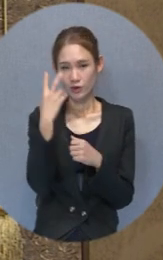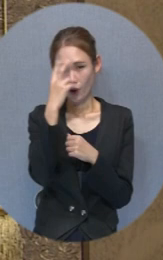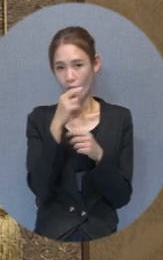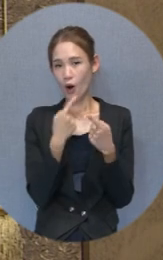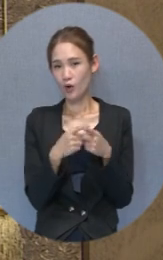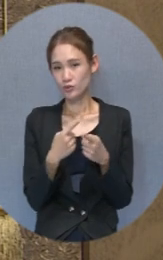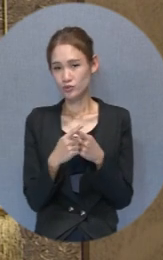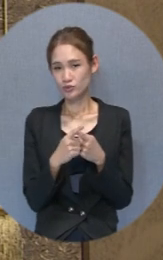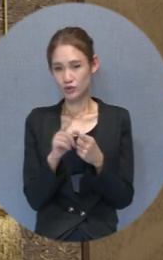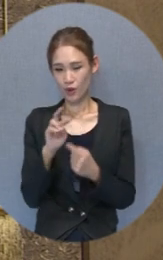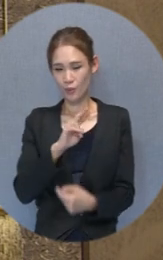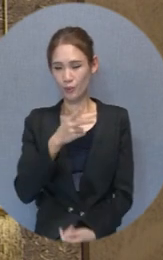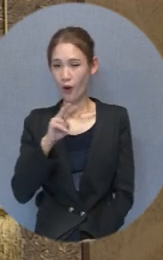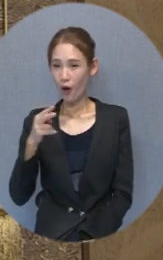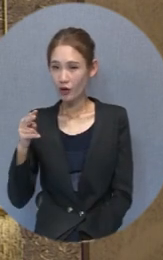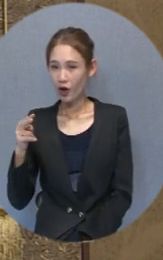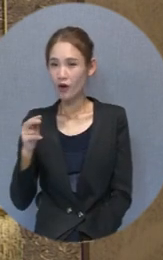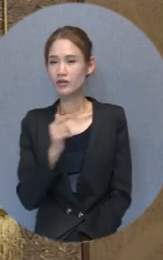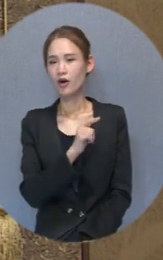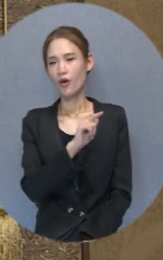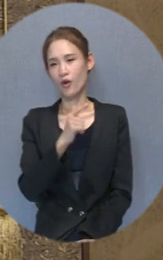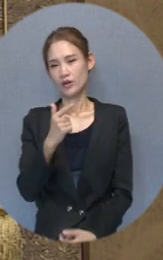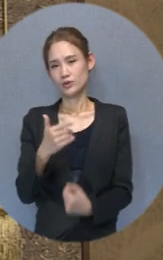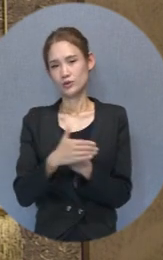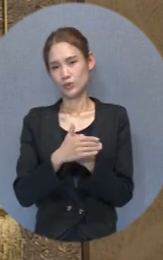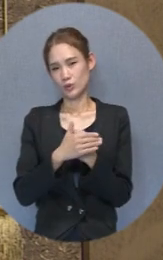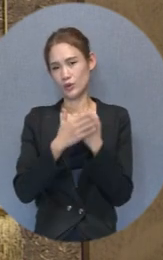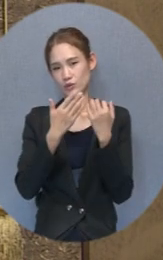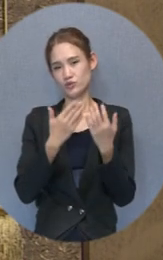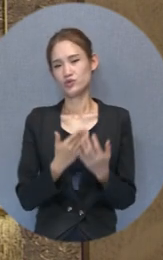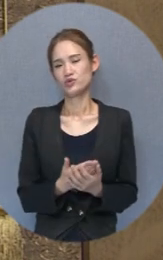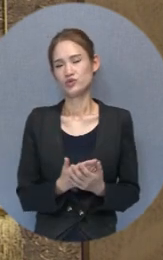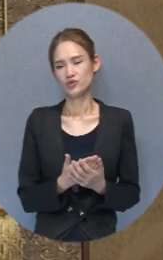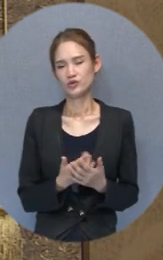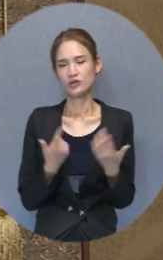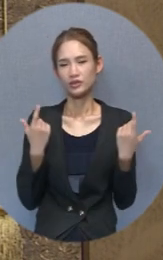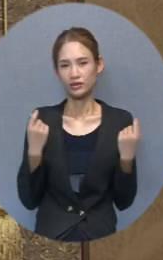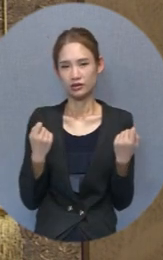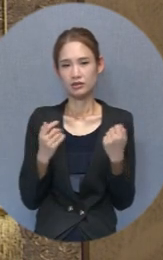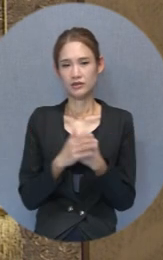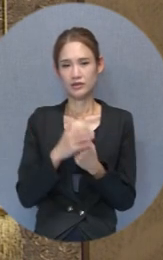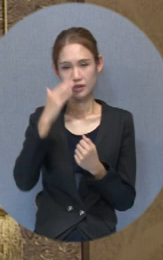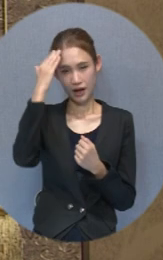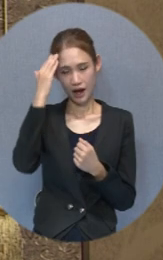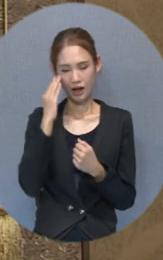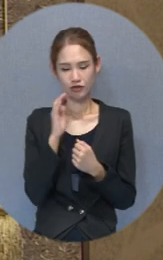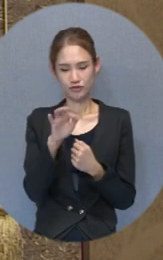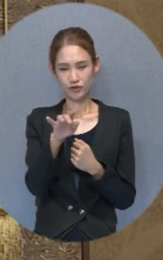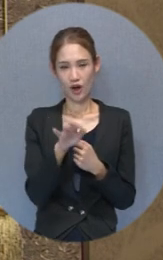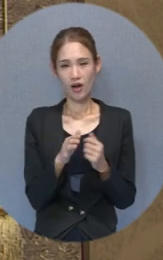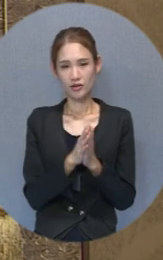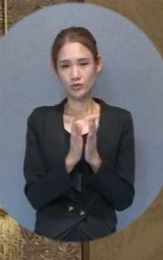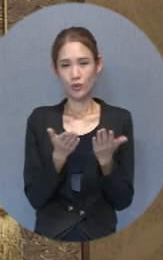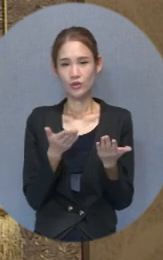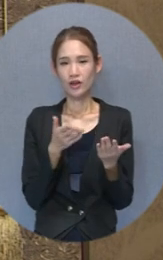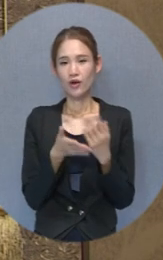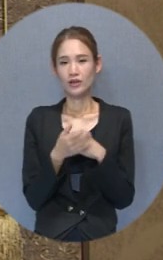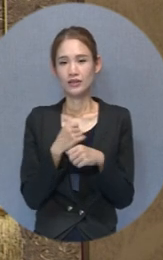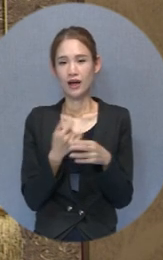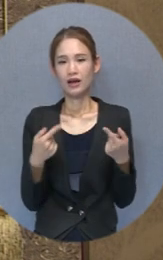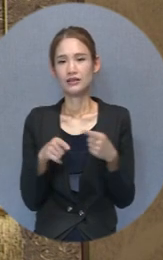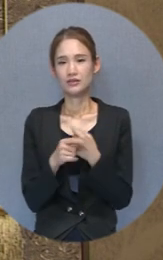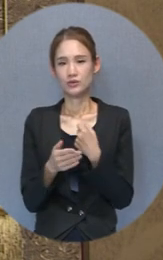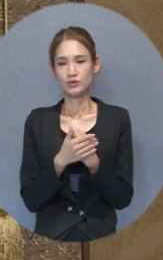점자의 번역이라든지 이런 것들을 또 도와주시는 그런 부분은 이제 한국점자도서관에서 같이 도와주시고